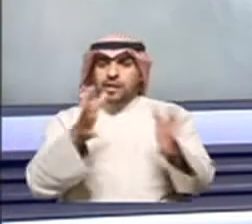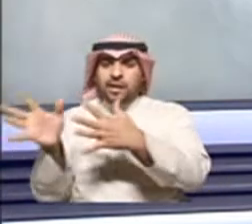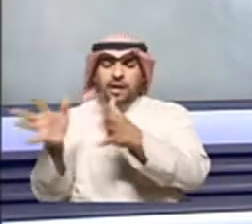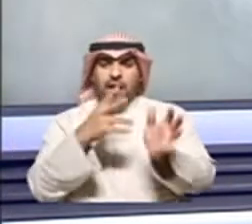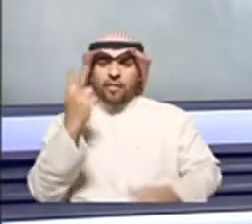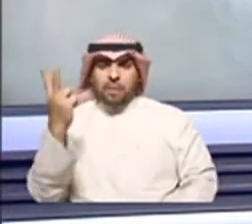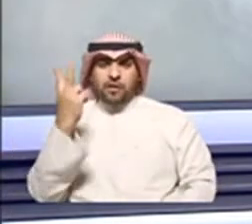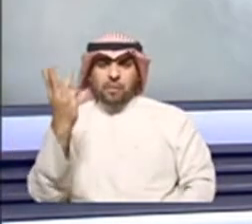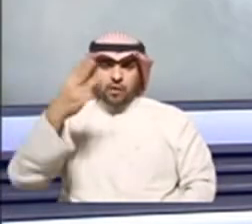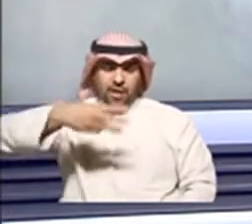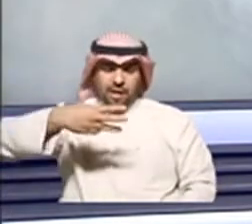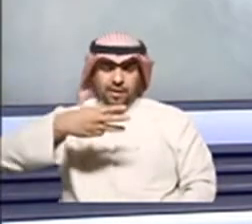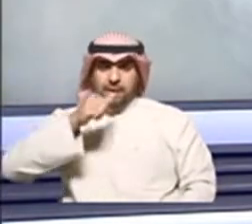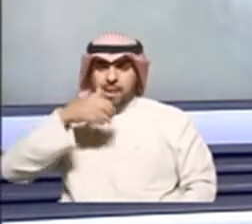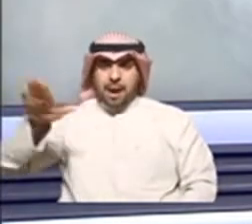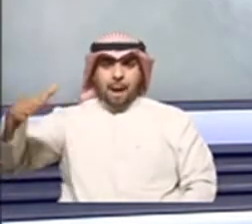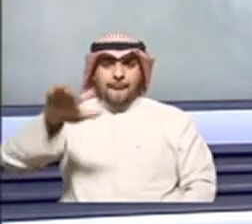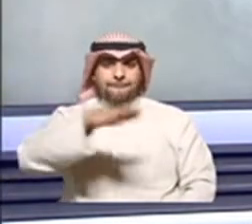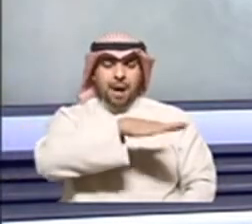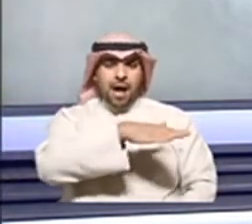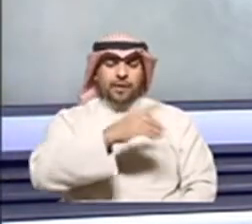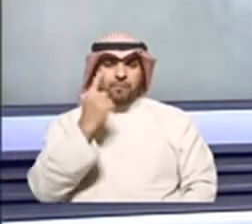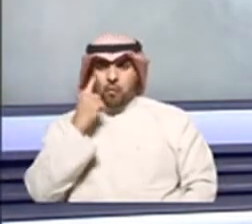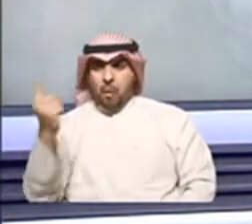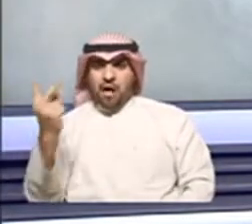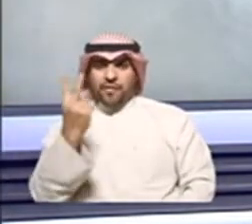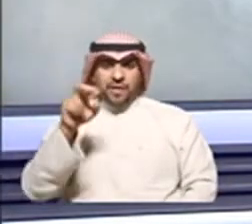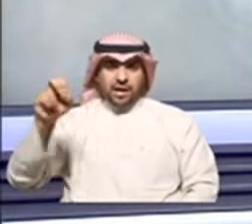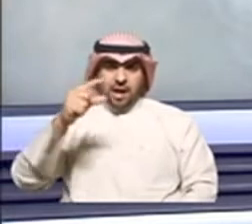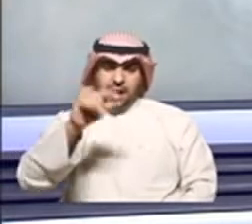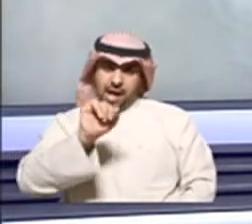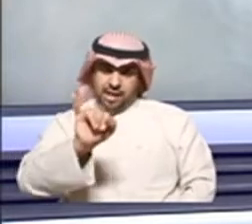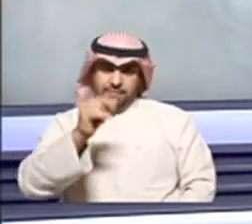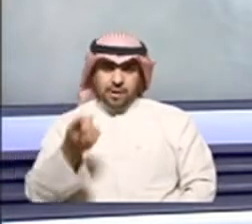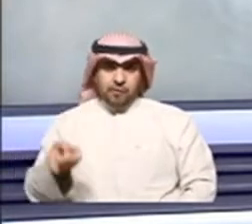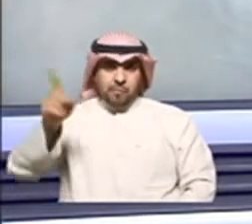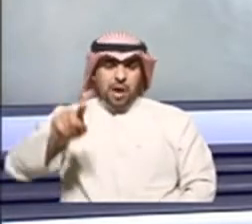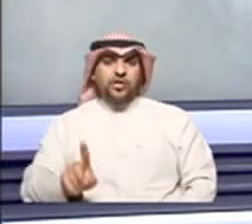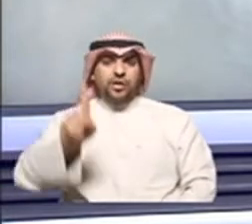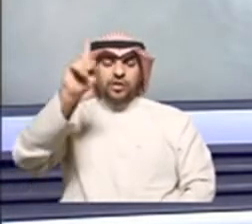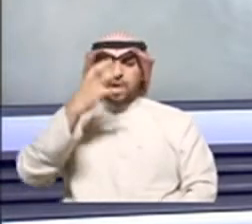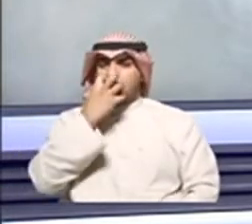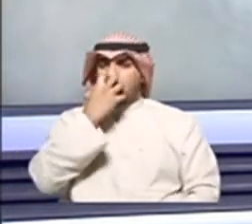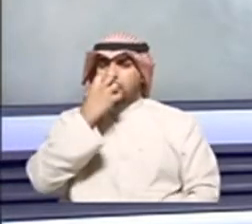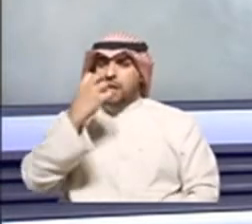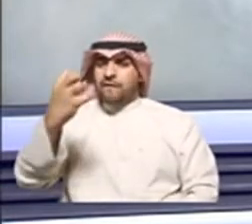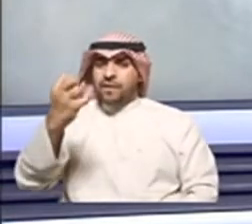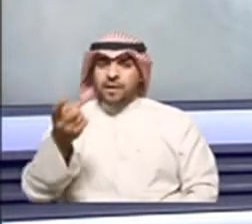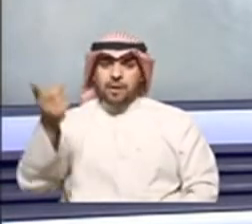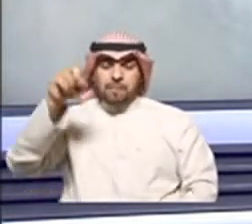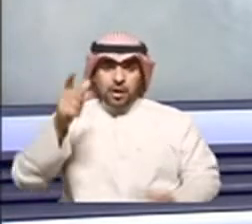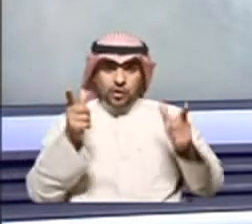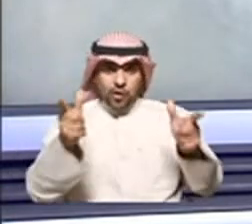من 1 إلى 3 قدم. بإذن الله نهار يوم الغد الأجواء معتدلة تميل للدفء، وقليلا راح تكون حارة خاصة خلال فترة